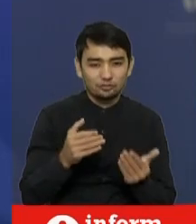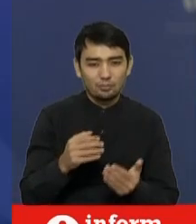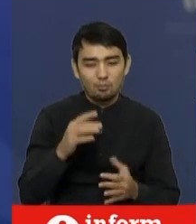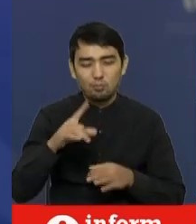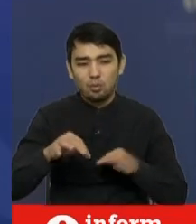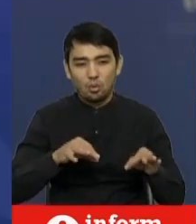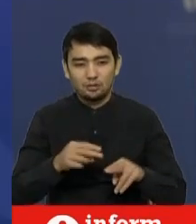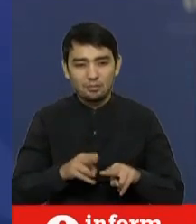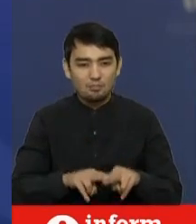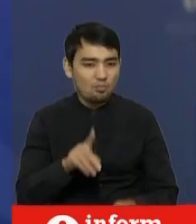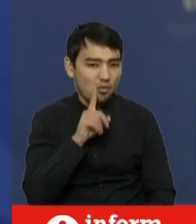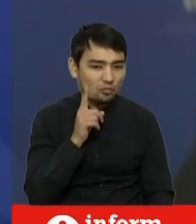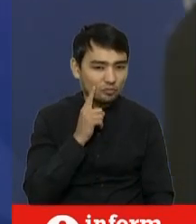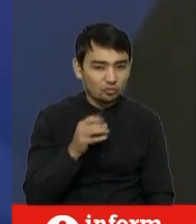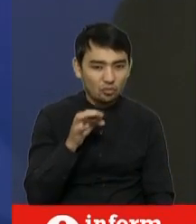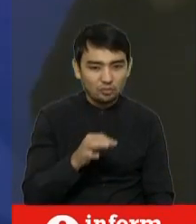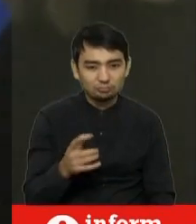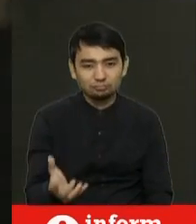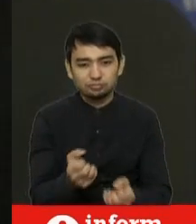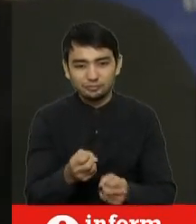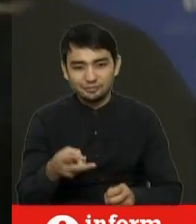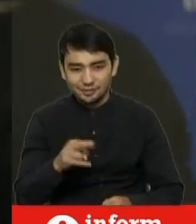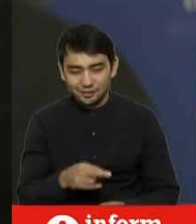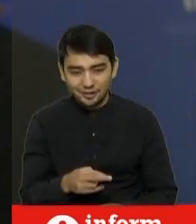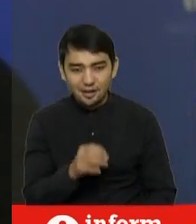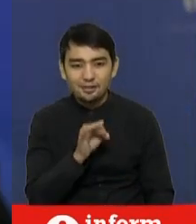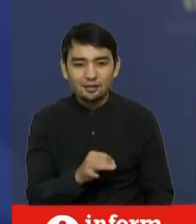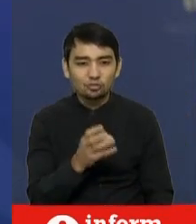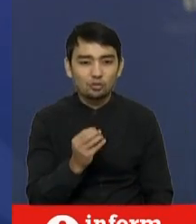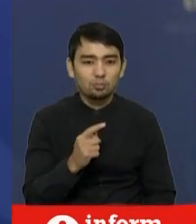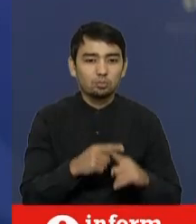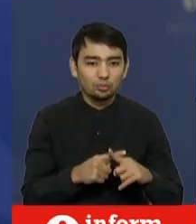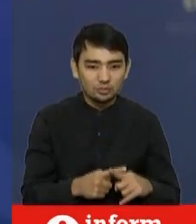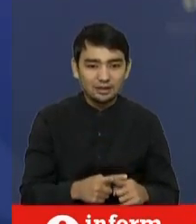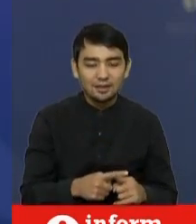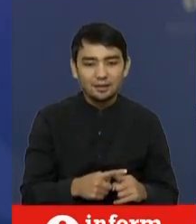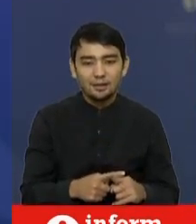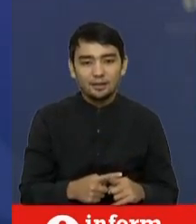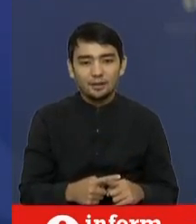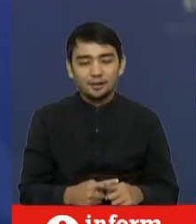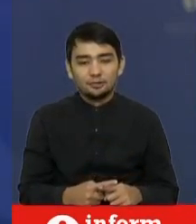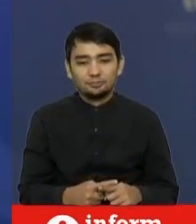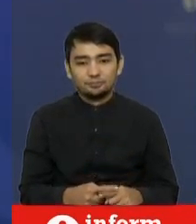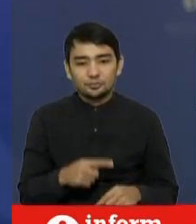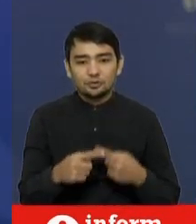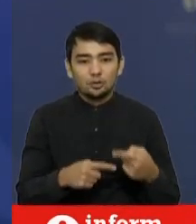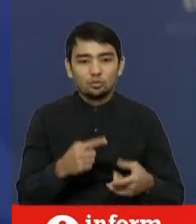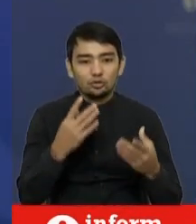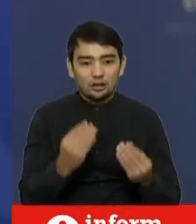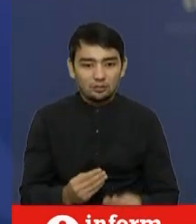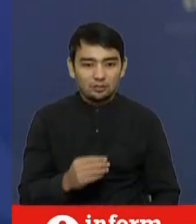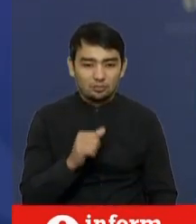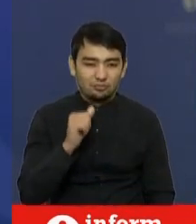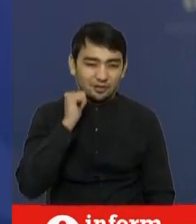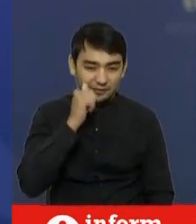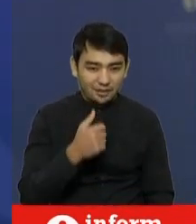проектов молодежи, чтобы они как бы поддержали их. И дополнительно, конечно же, в следующий день, то есть завтра,